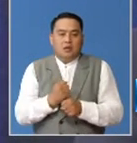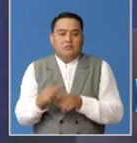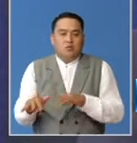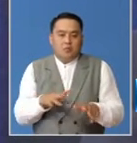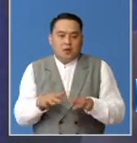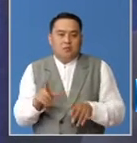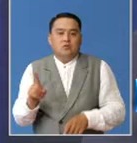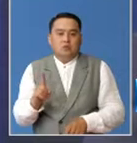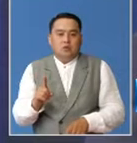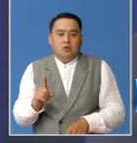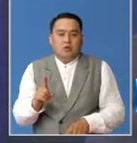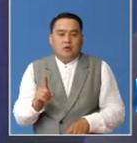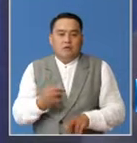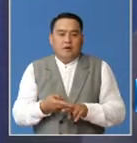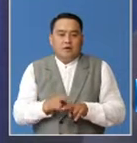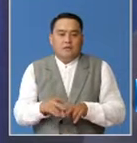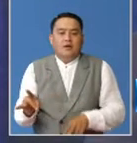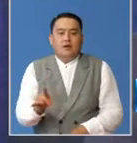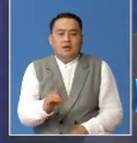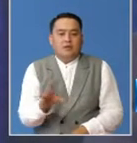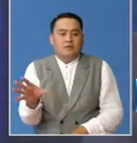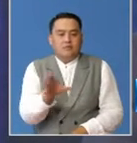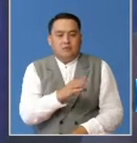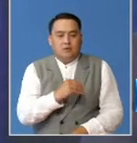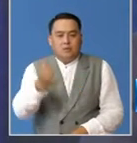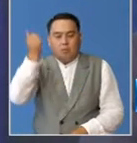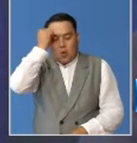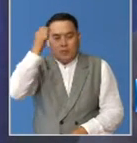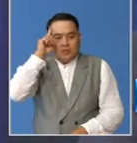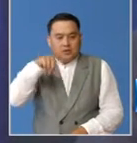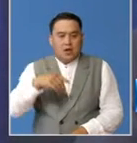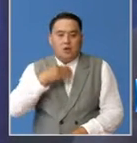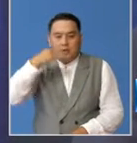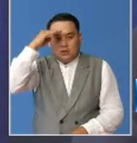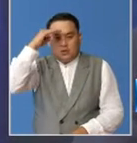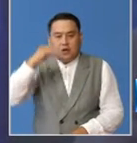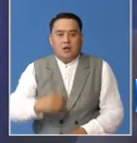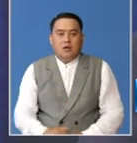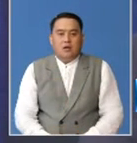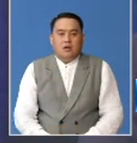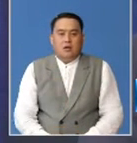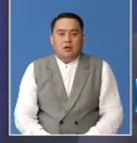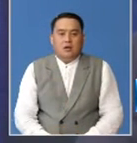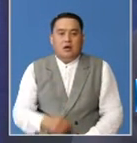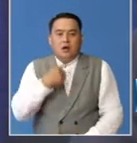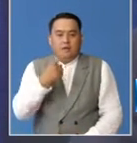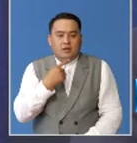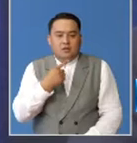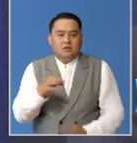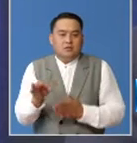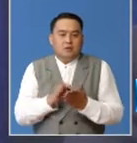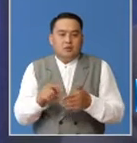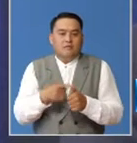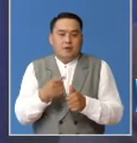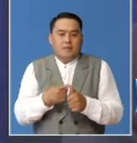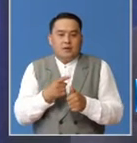мероприятие, потому что в этом регионе все помнят, знают отца. И, как говоришь, сразу